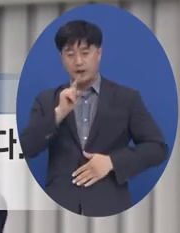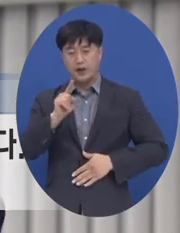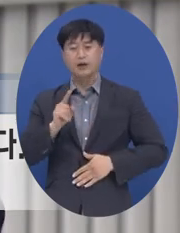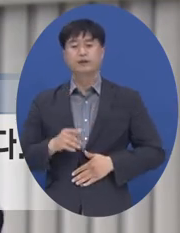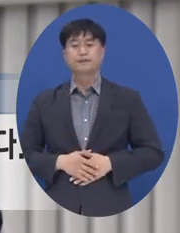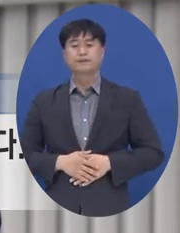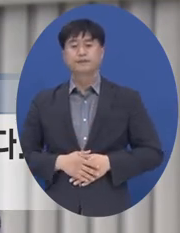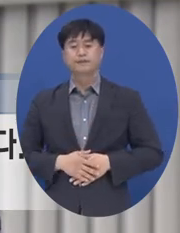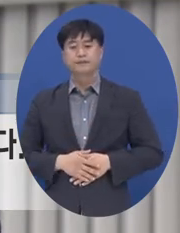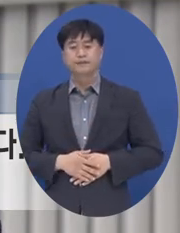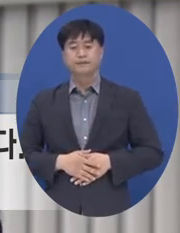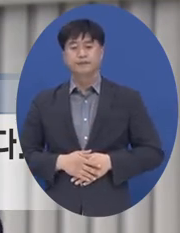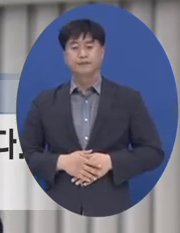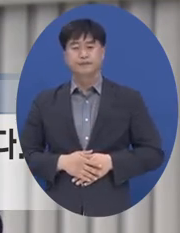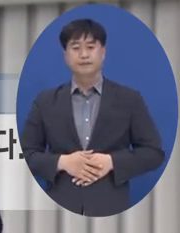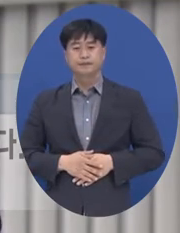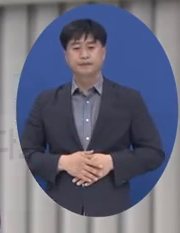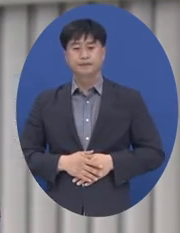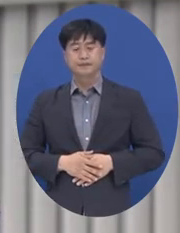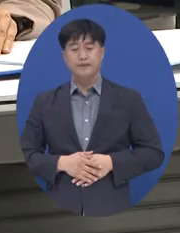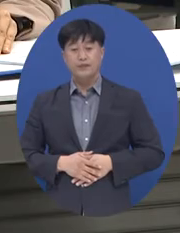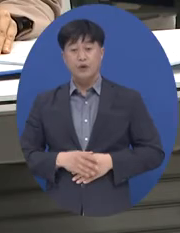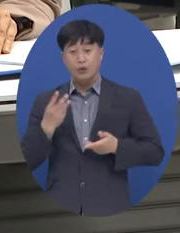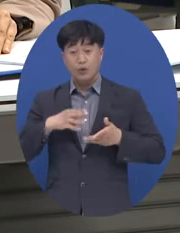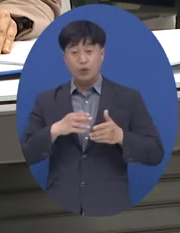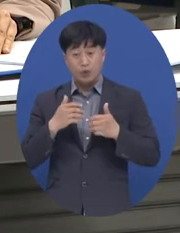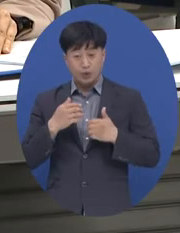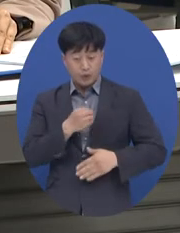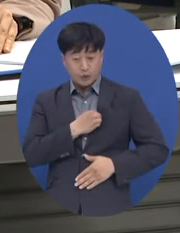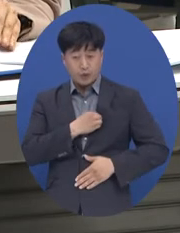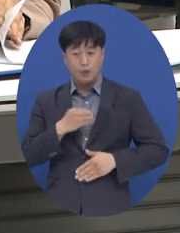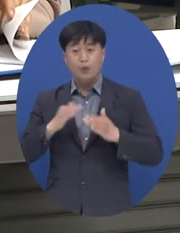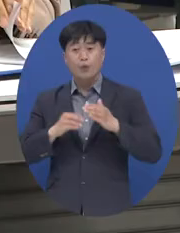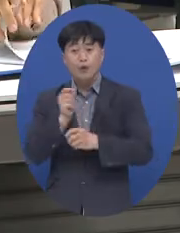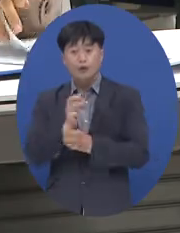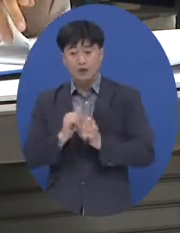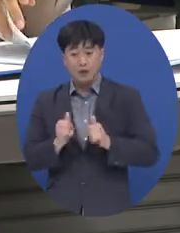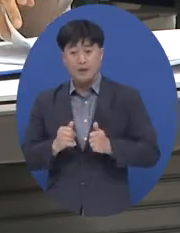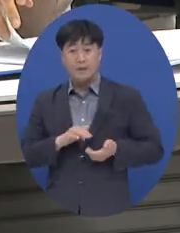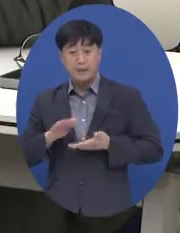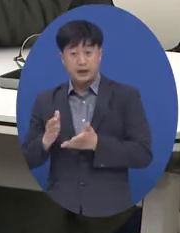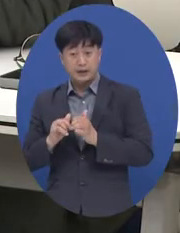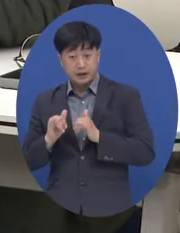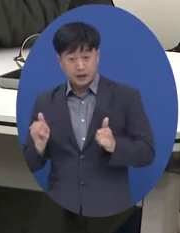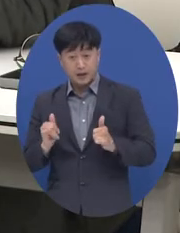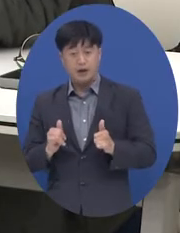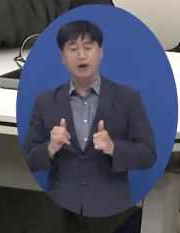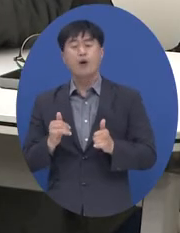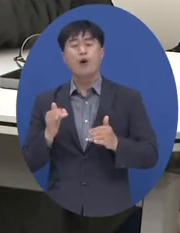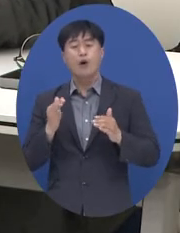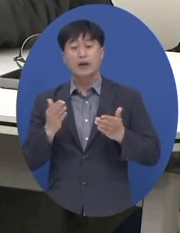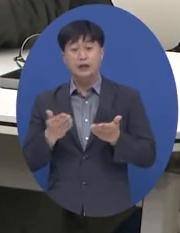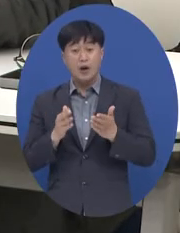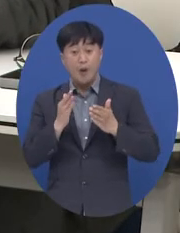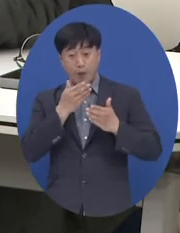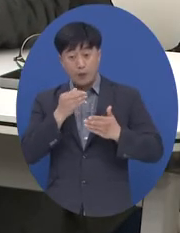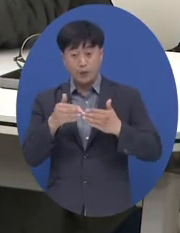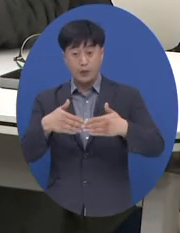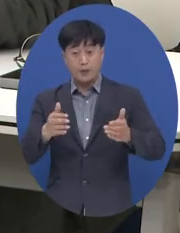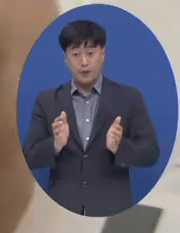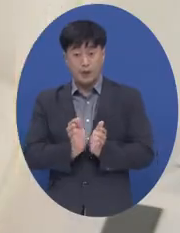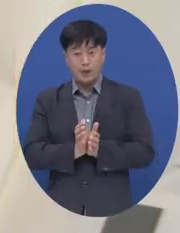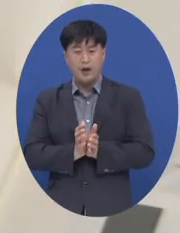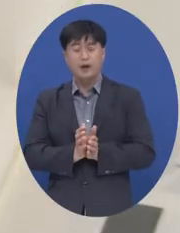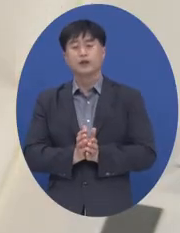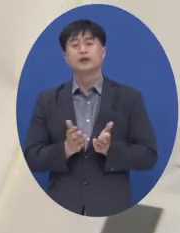만들어가야 할 시점이라고 할수 있습니다. 경기도의원과 공무원, 배달 사업자, 근로복지공단, 플랫폼